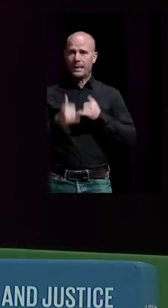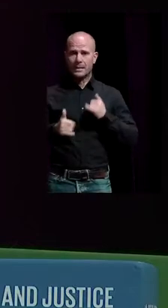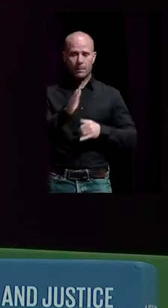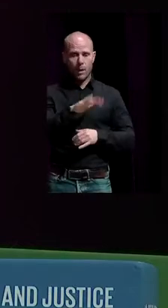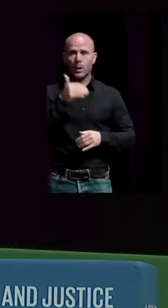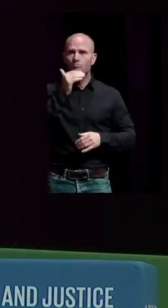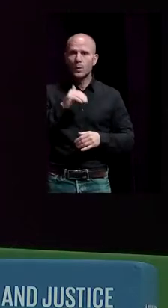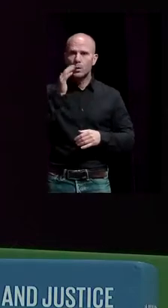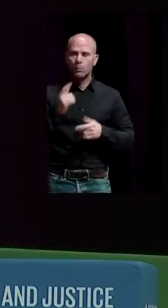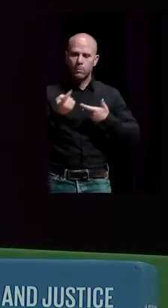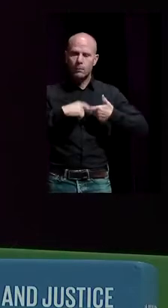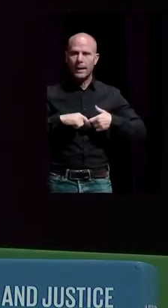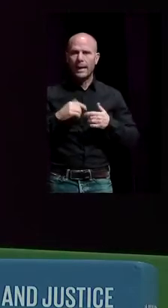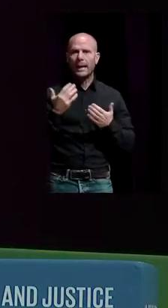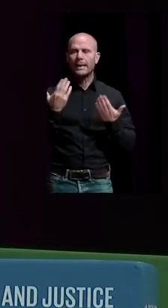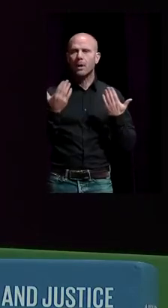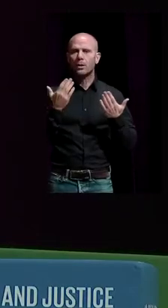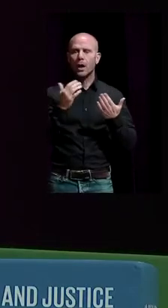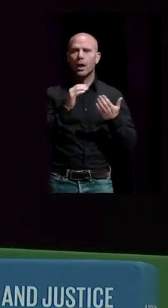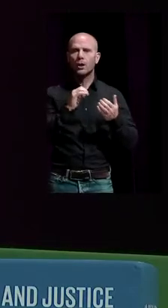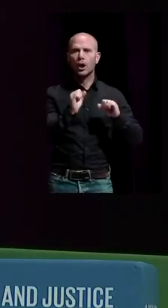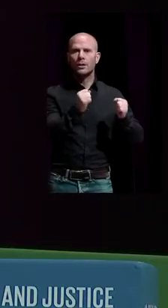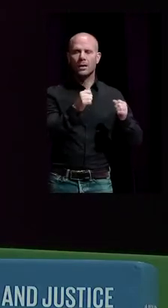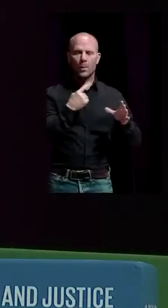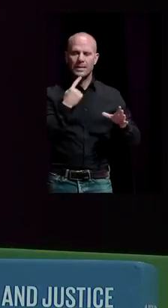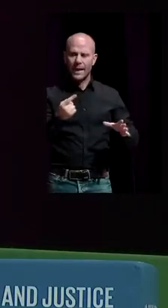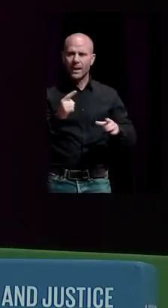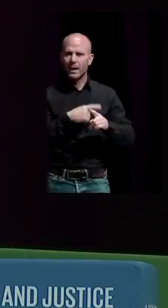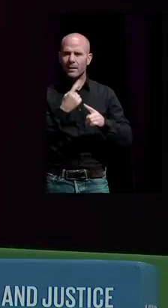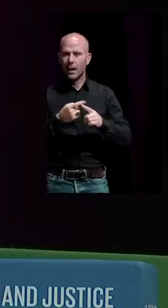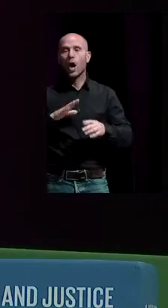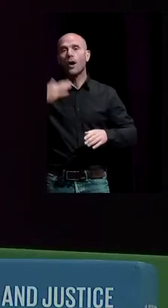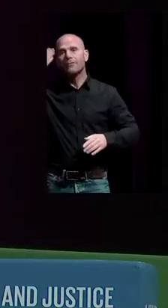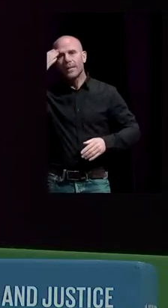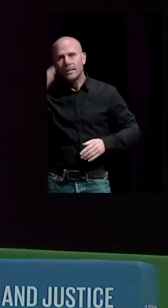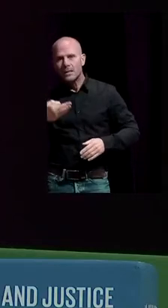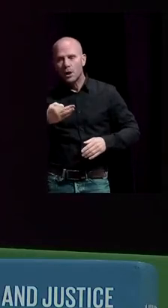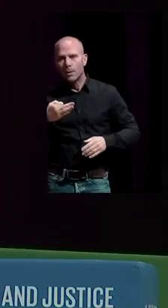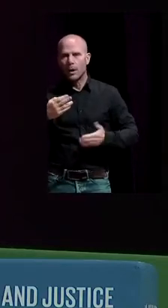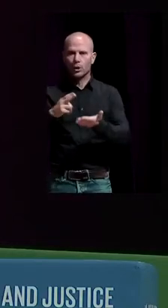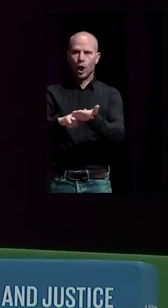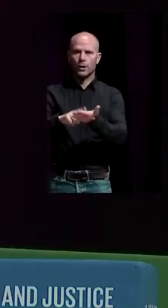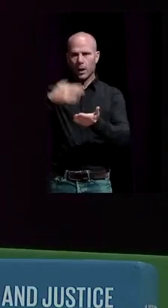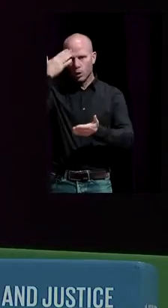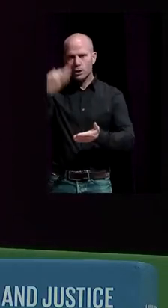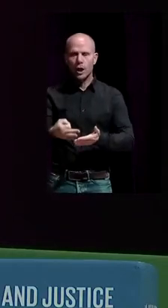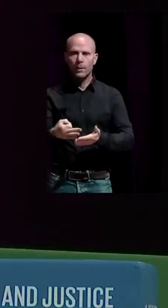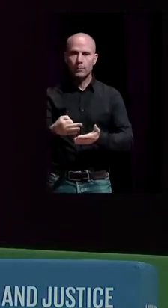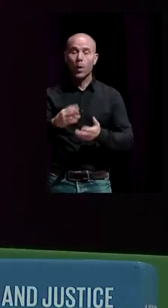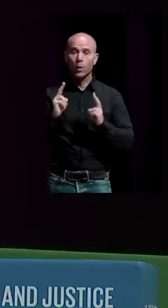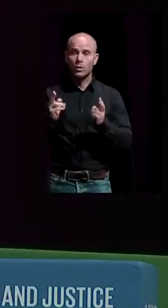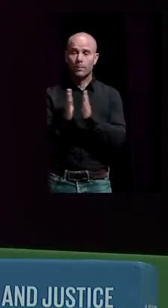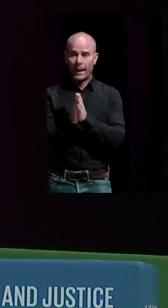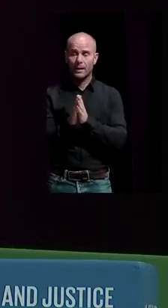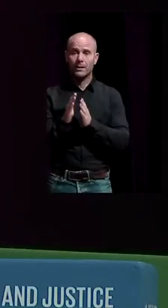unga i klimatrörelsen påtalar, att vi alltid har vetenskapen, datan och kunskapen med oss i